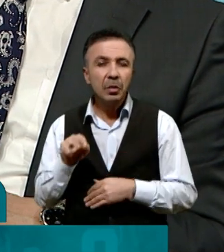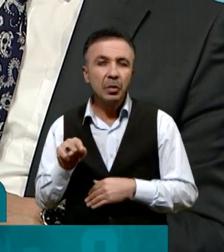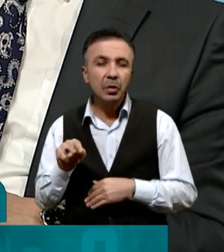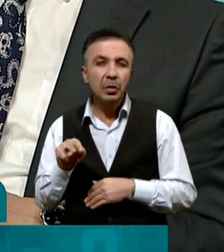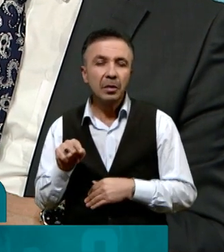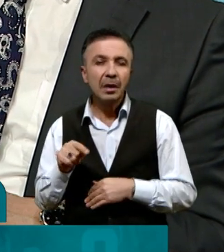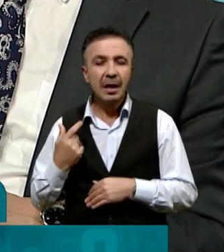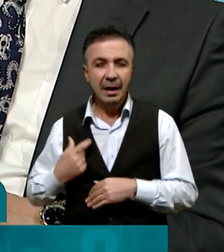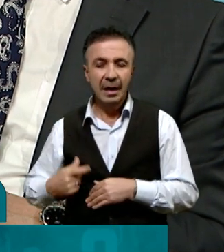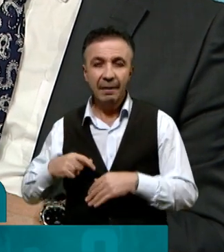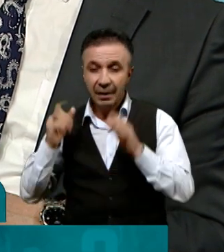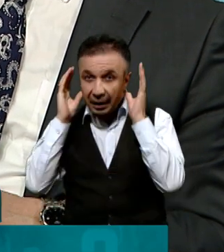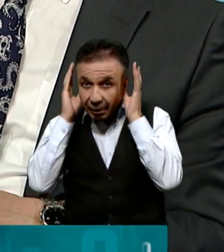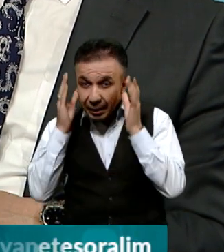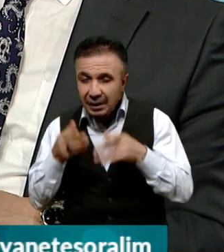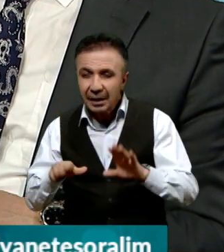yapabiliyor? Nafile namaz kılınmaz